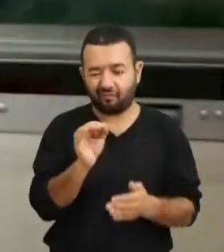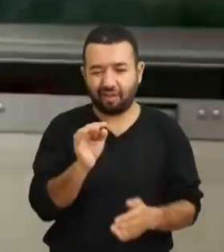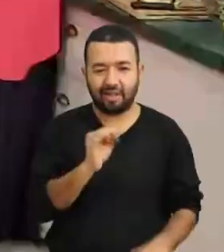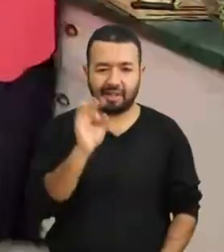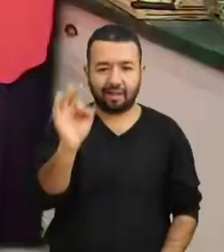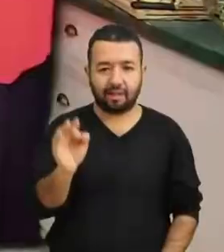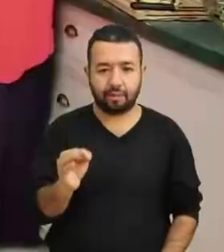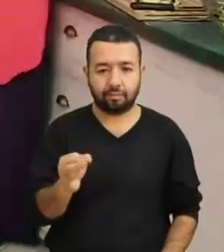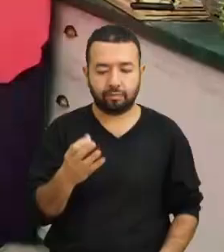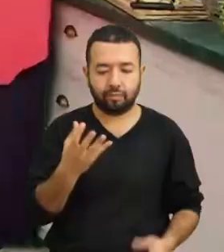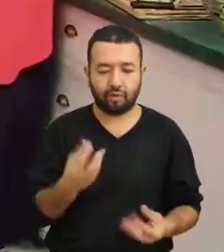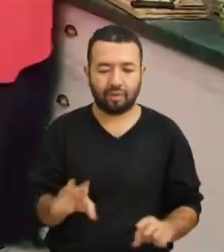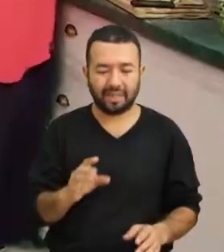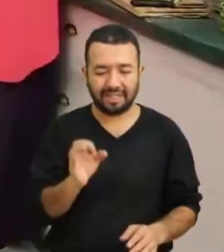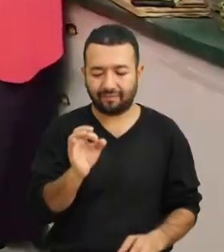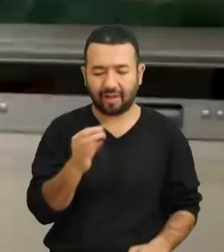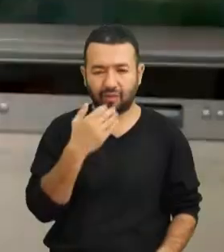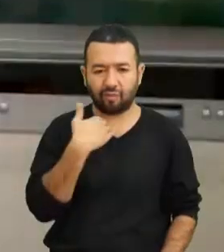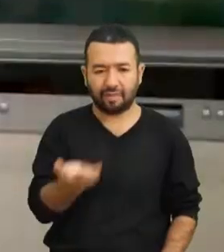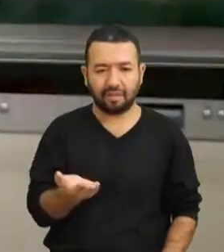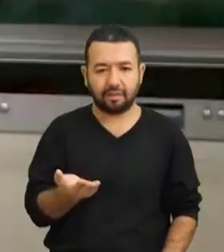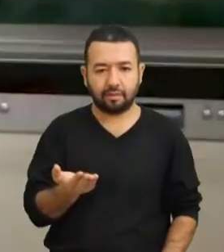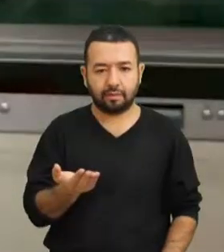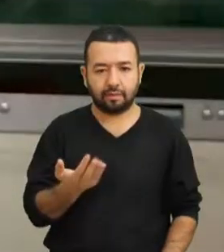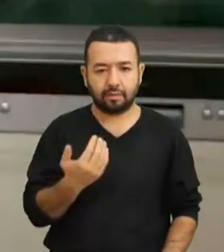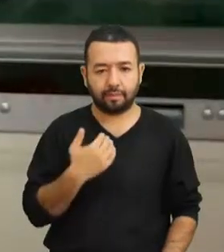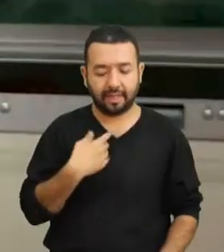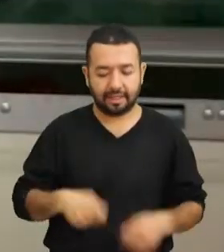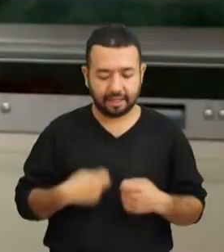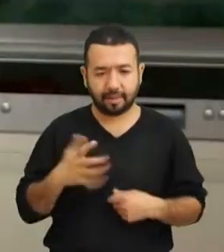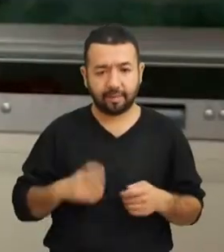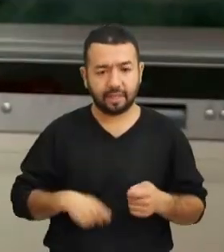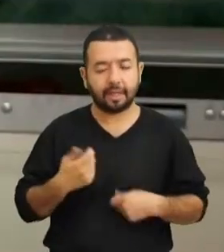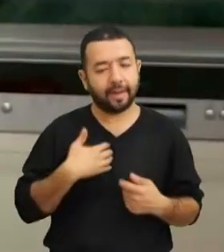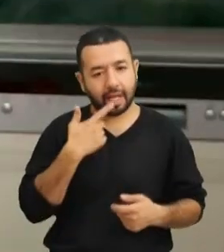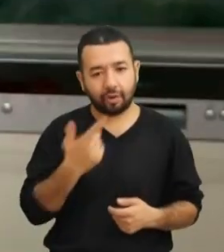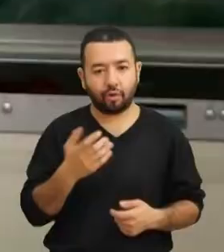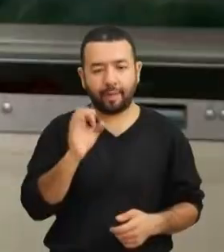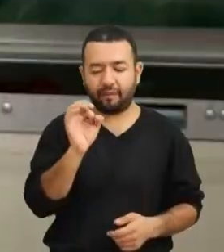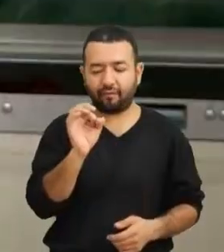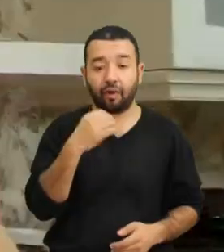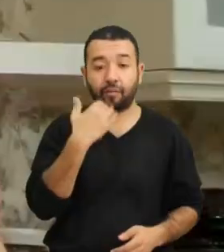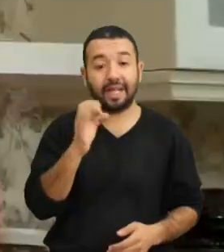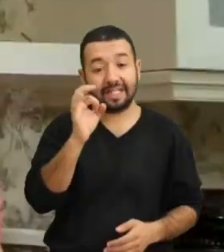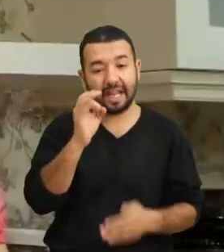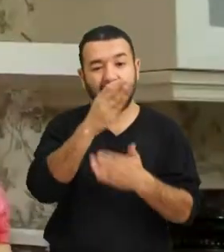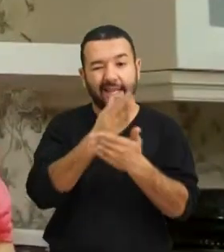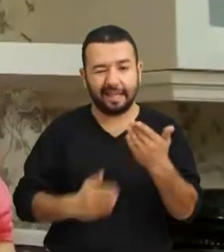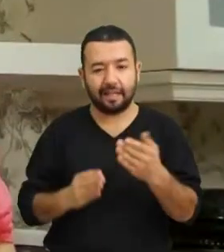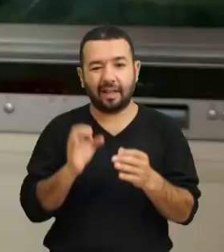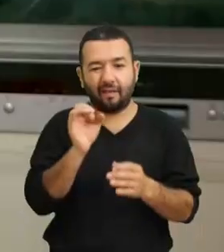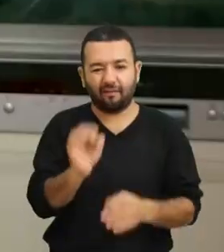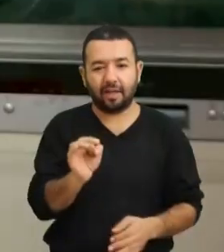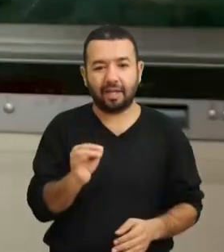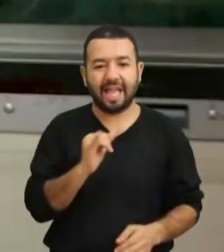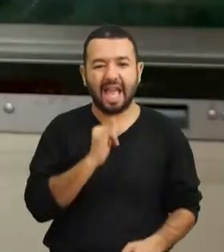ben ona. Yok ya, çeyrek olmaz, saçmalama ya. İşte ben de onu söylüyorum, saçmalama diyorum kendi kendime. Çeyrek olmaz diyorum, çeyreğin dörtte biri olur diyorum.